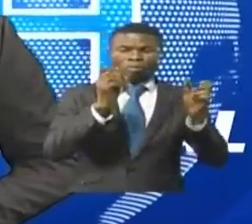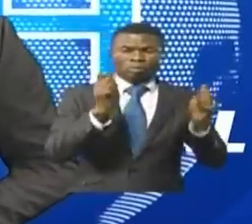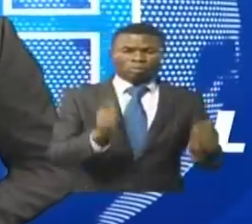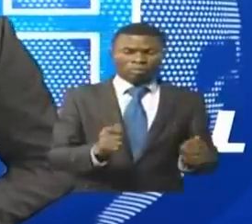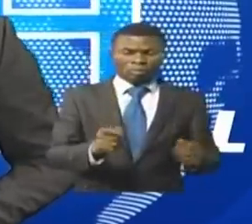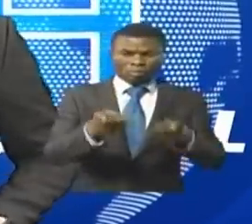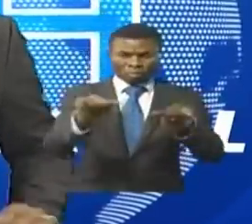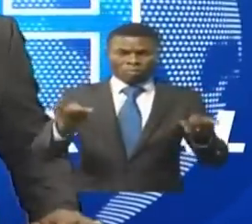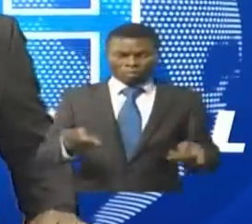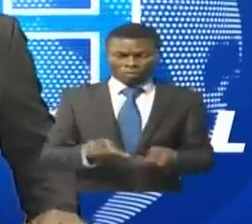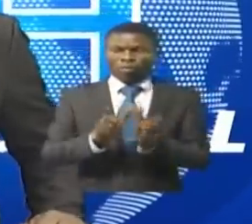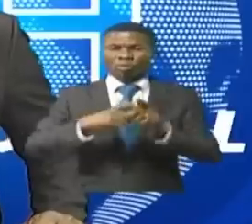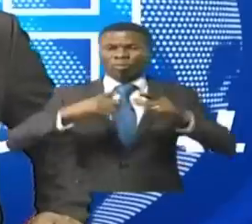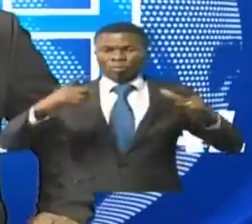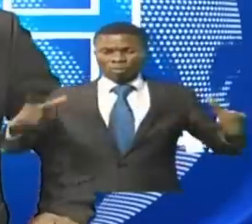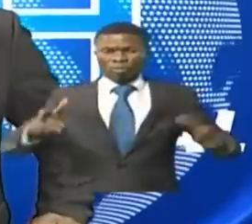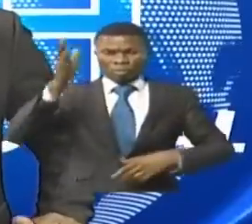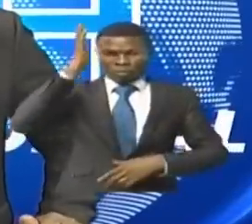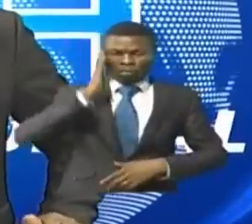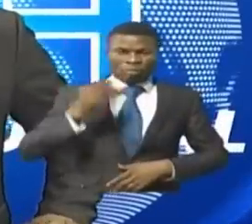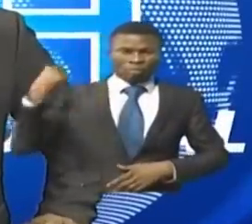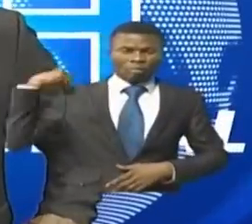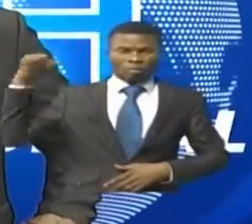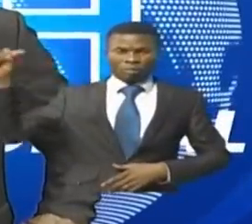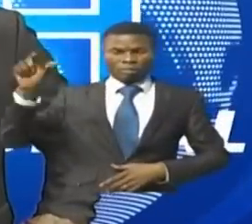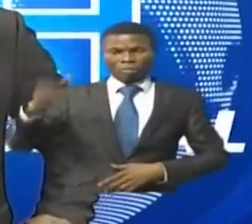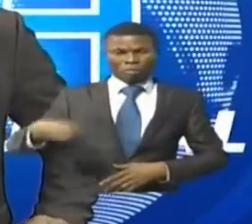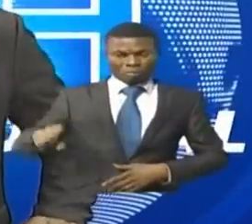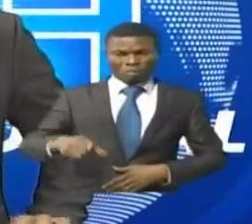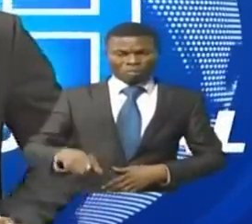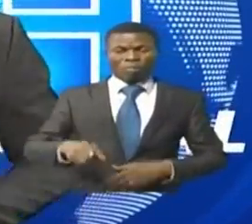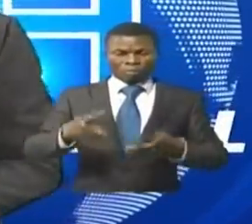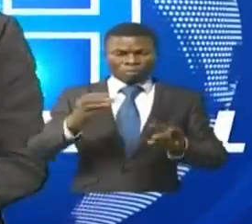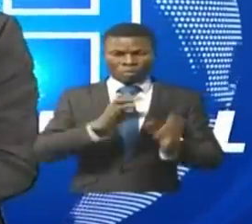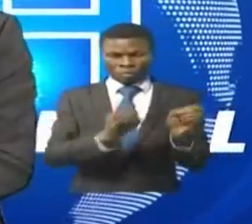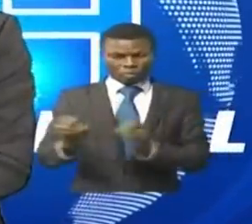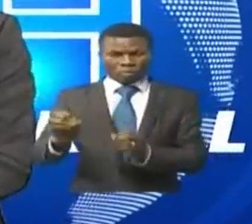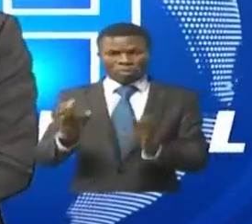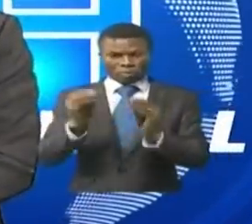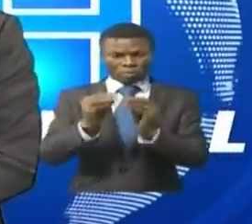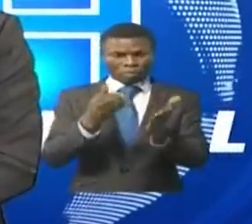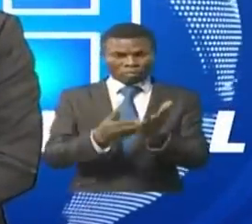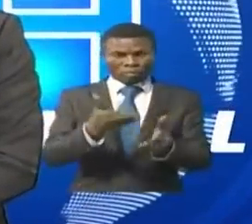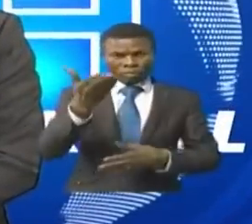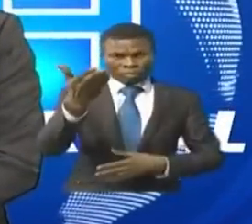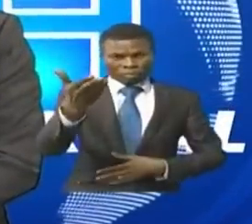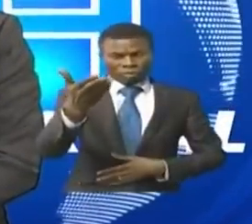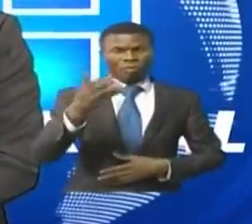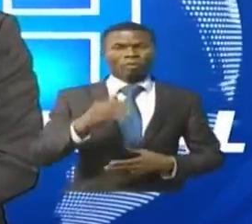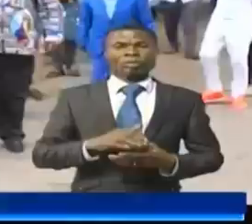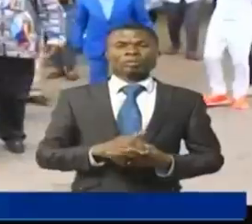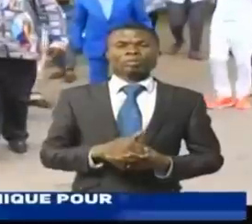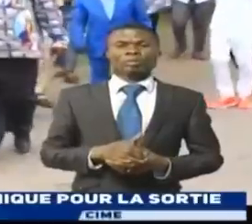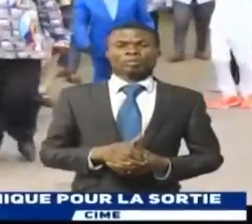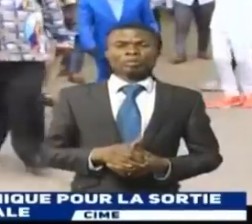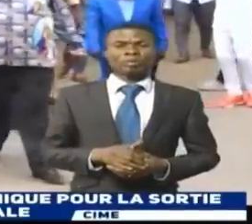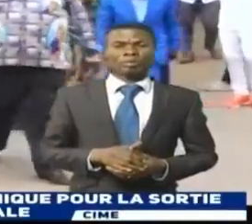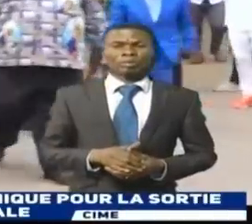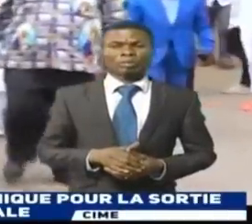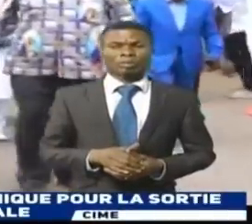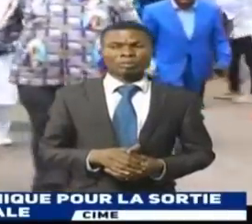salle polyvalente Saint-Augustin de Lemba a offert son hospitalité à cet événement. Fifi Mukundi.